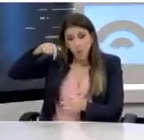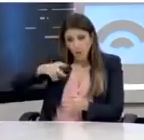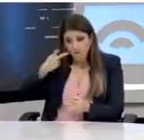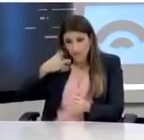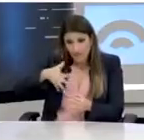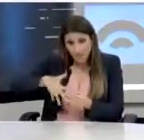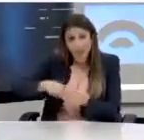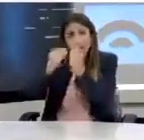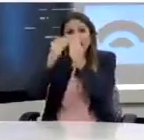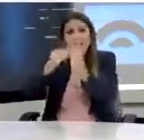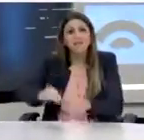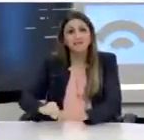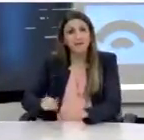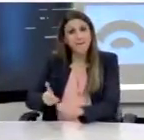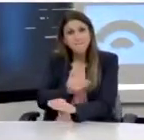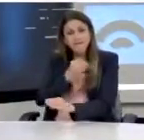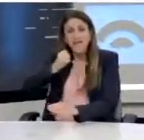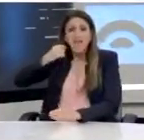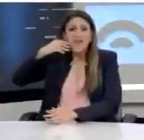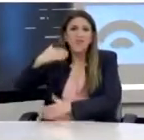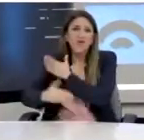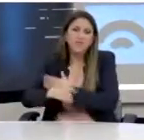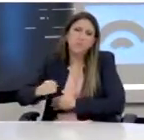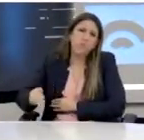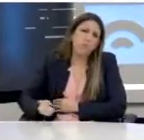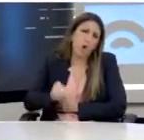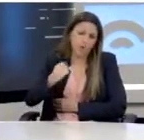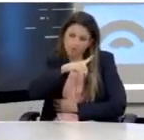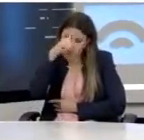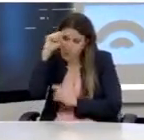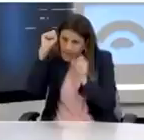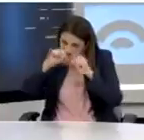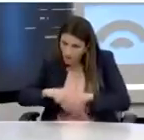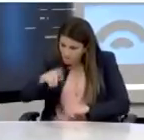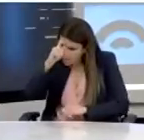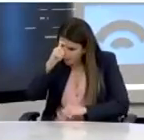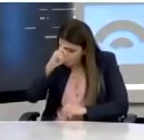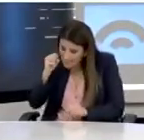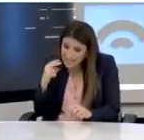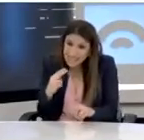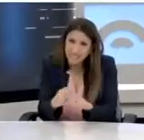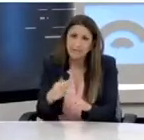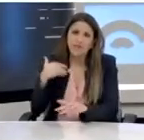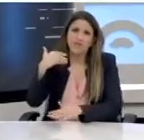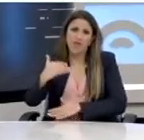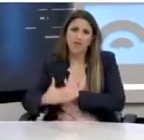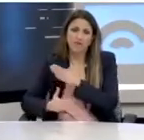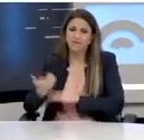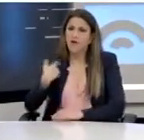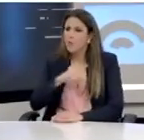δύσκολης, επίμονης, επίπονης και ιστορικής διαδικασίας. Εγώ σήμερα δεν έχω έρθει εδώ για να